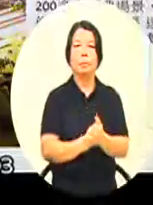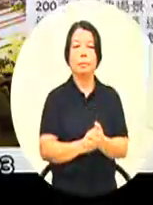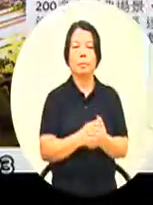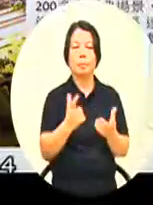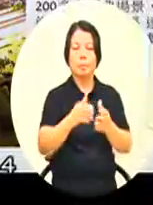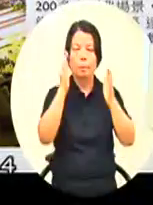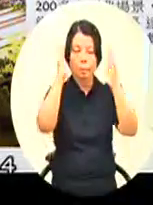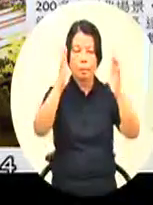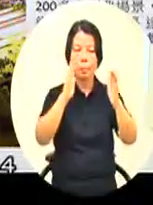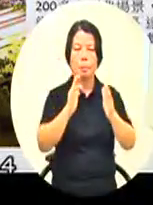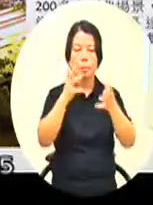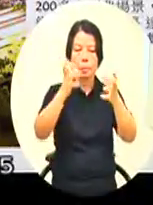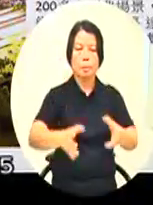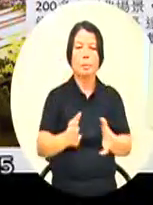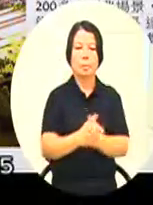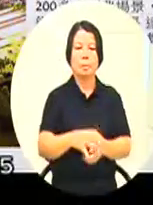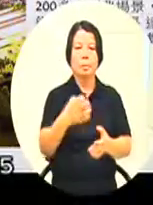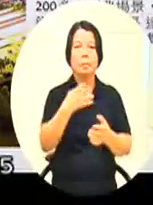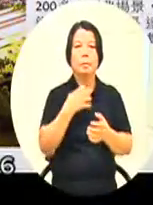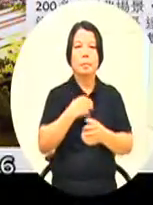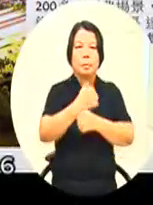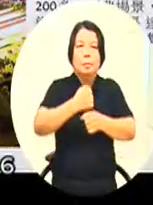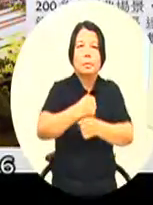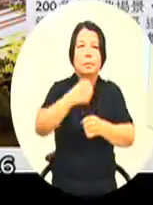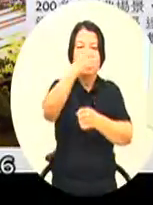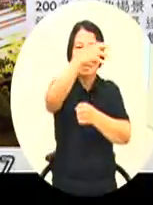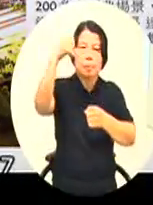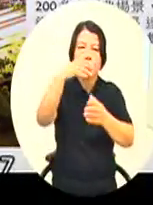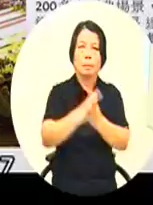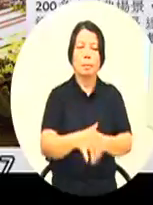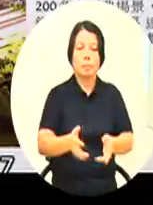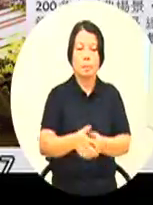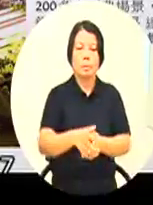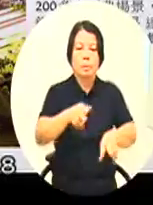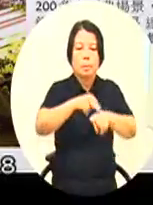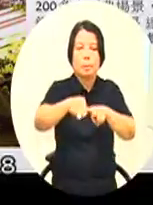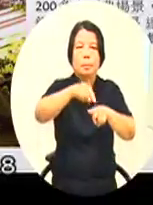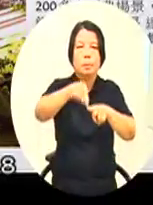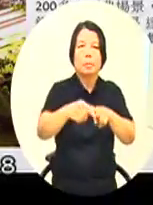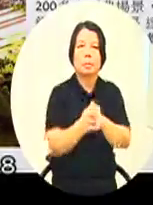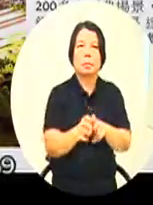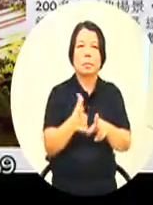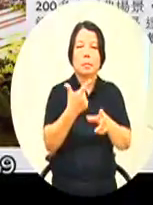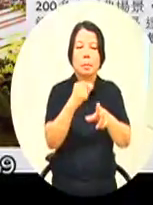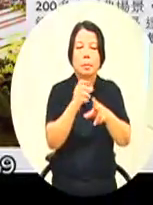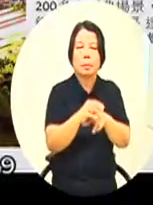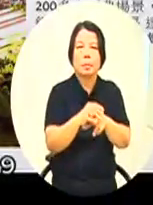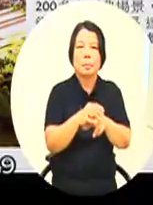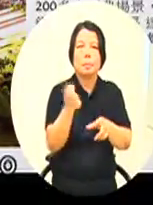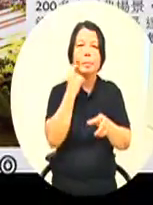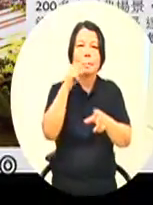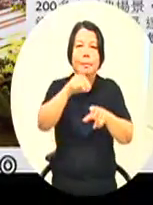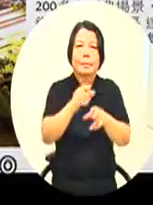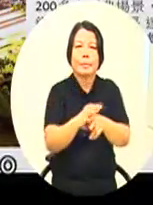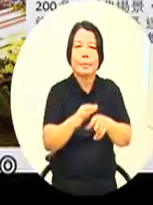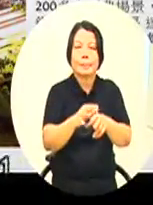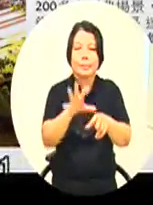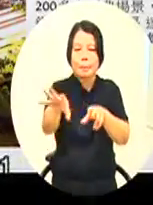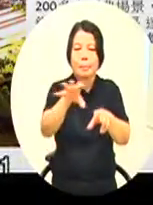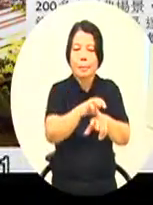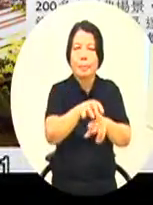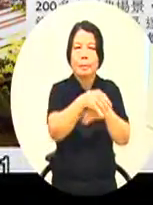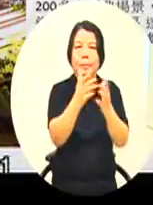正式营运了哈马星台湾铁道馆，这个铁道馆其实是以模型的方式来呈现哦，那全馆都